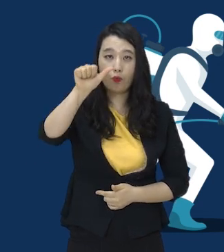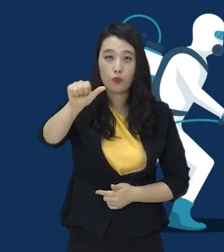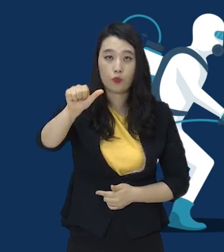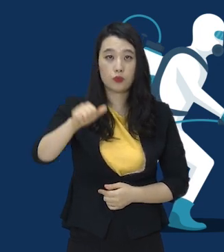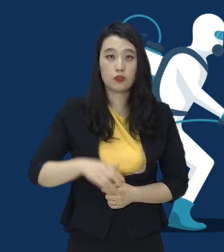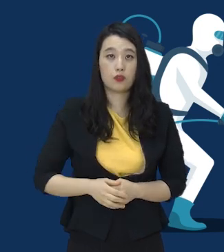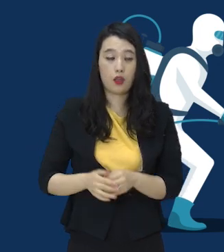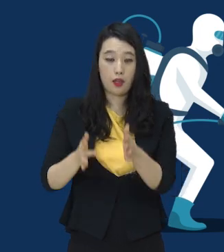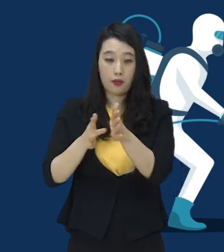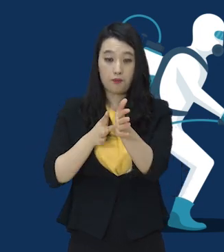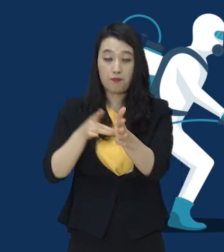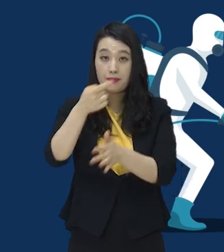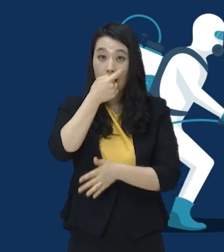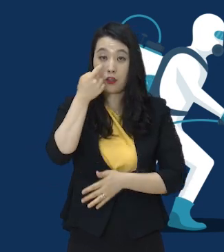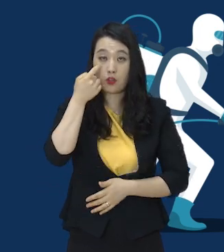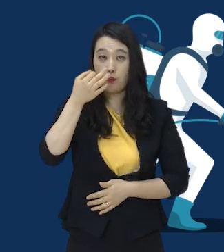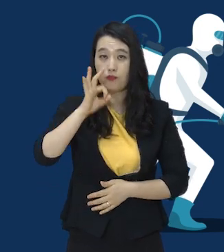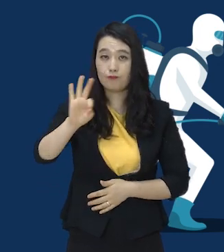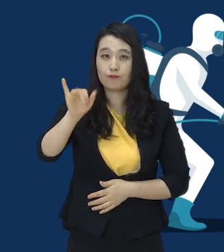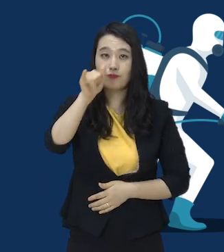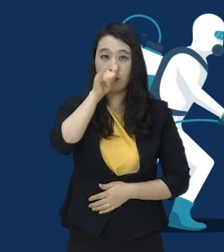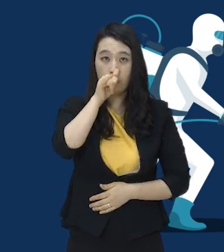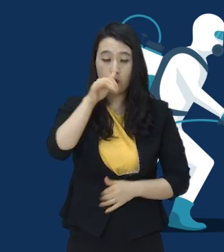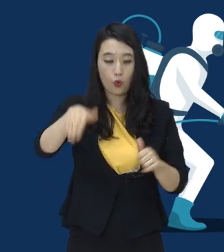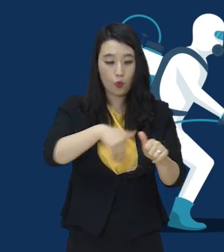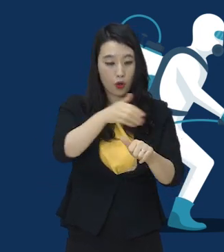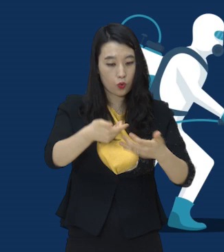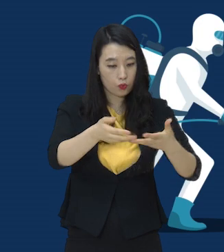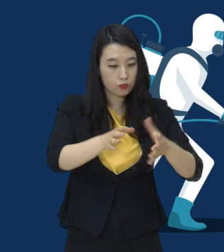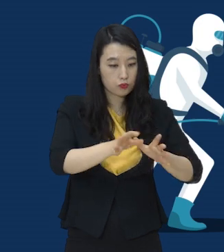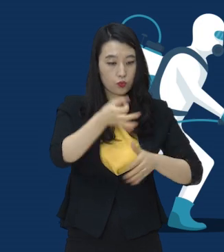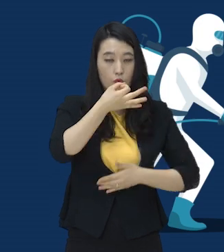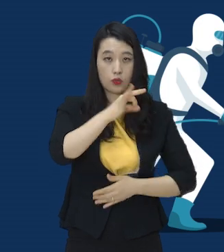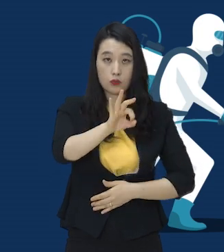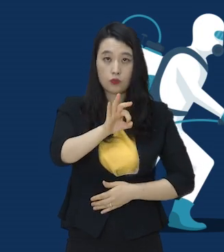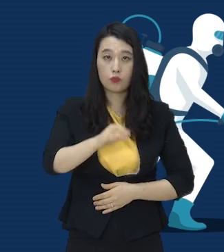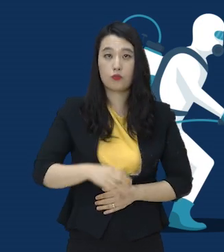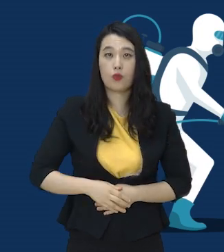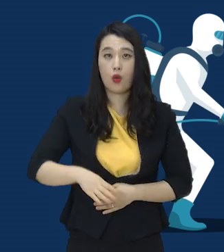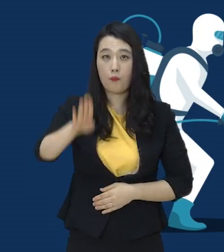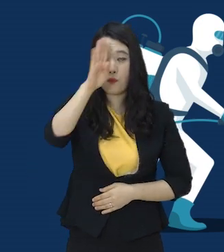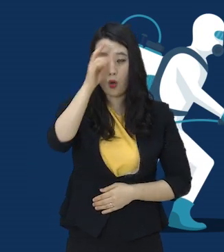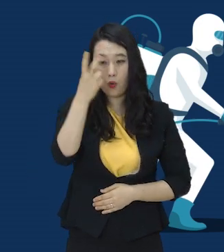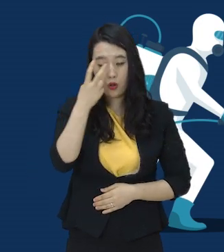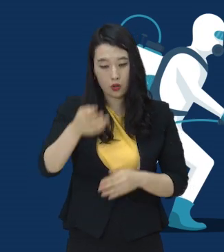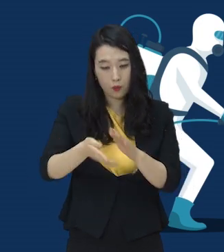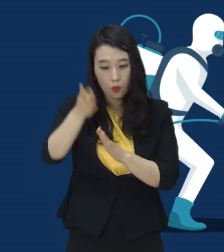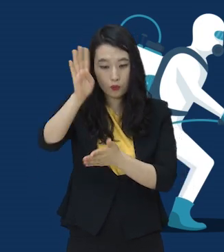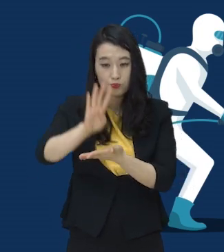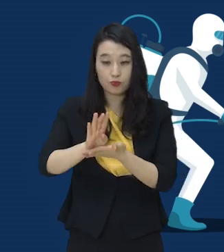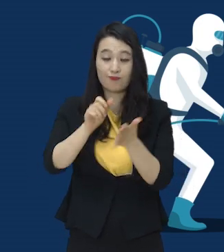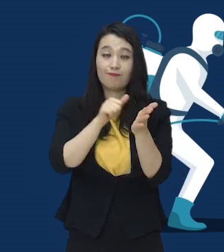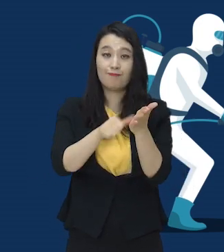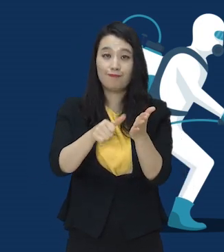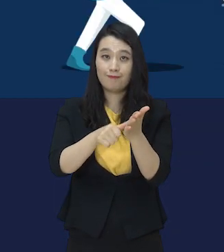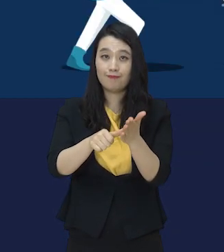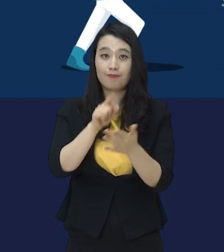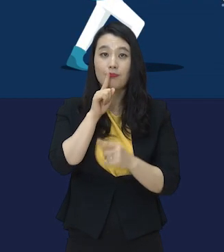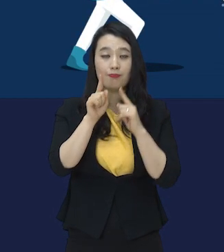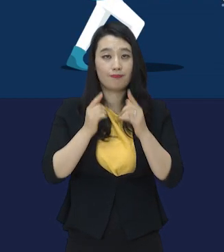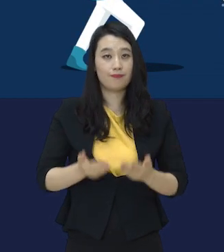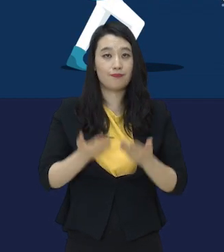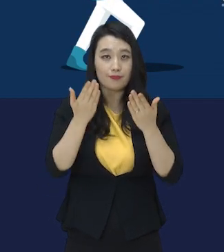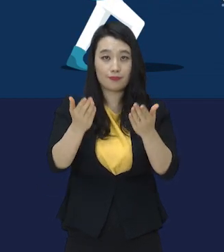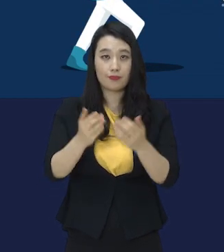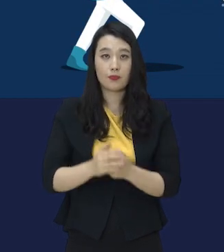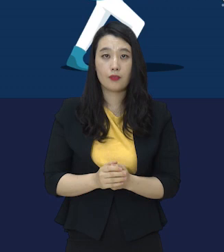의약 외품으로 환경부 승인과 질병관리본부 지침에 포함된 제품이라는 것을 말씀드립니다.